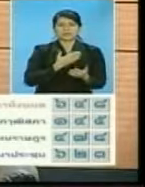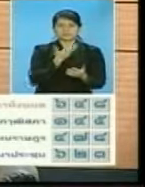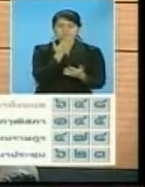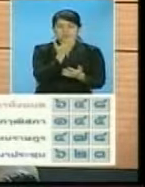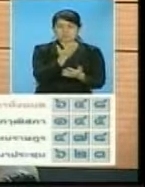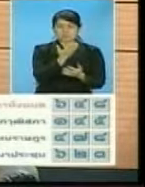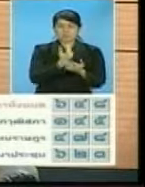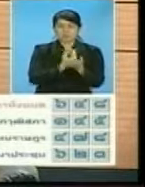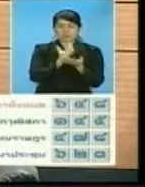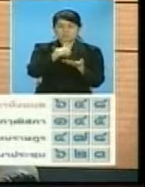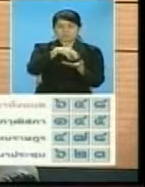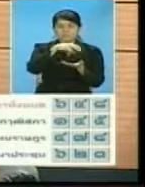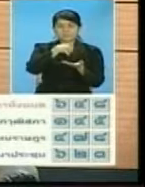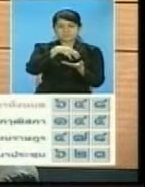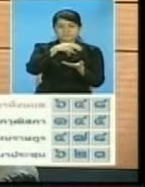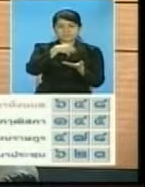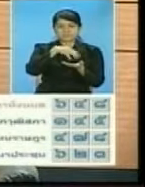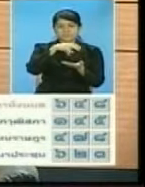กล่าว